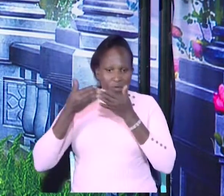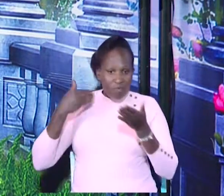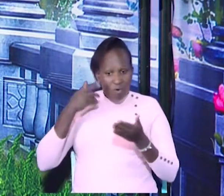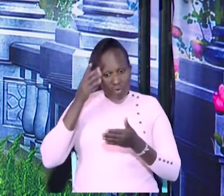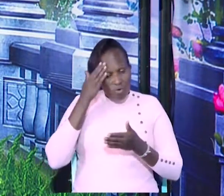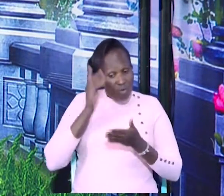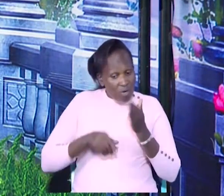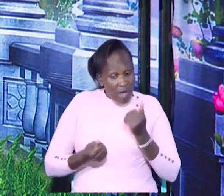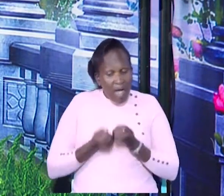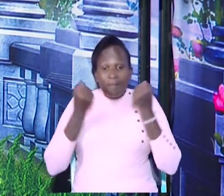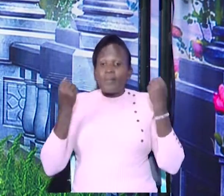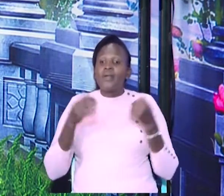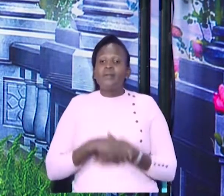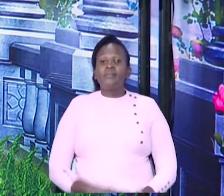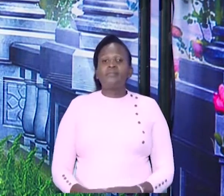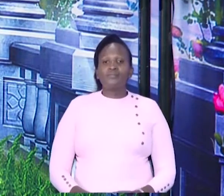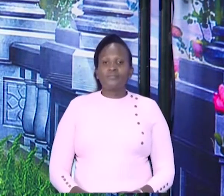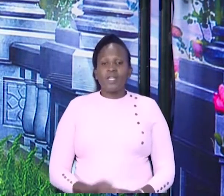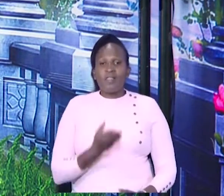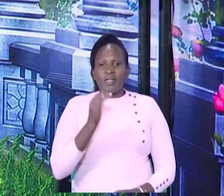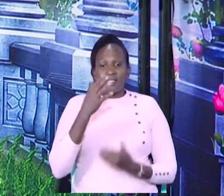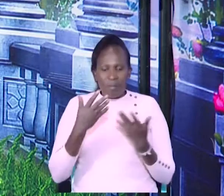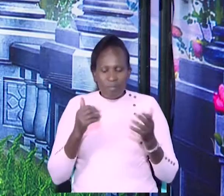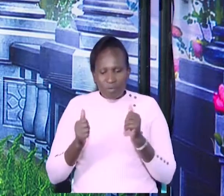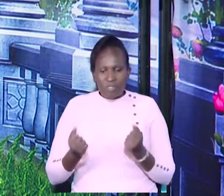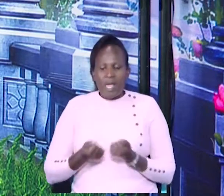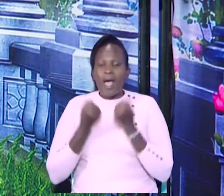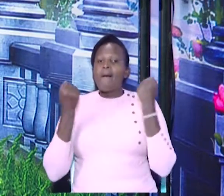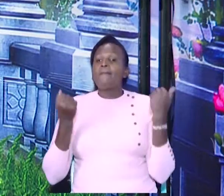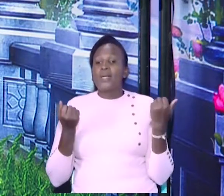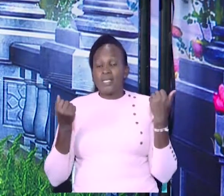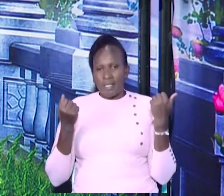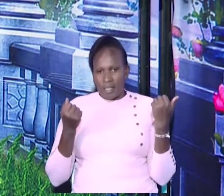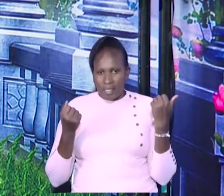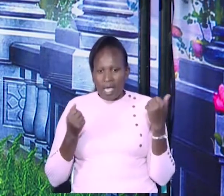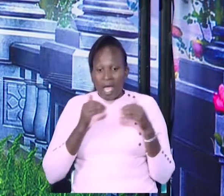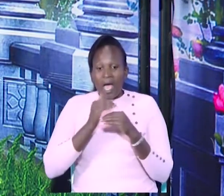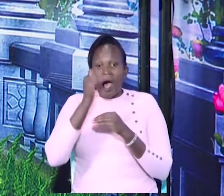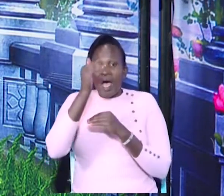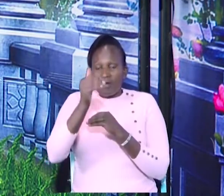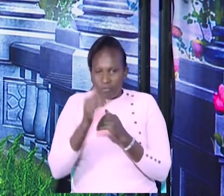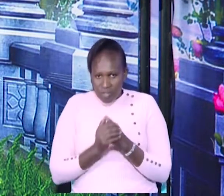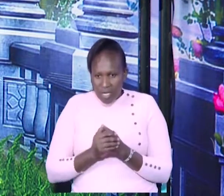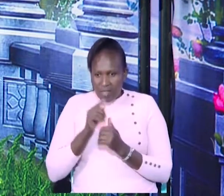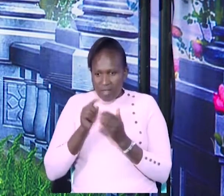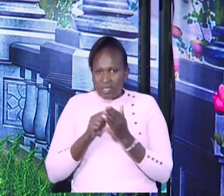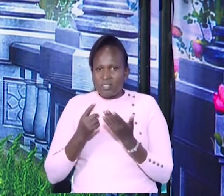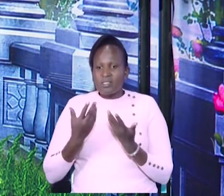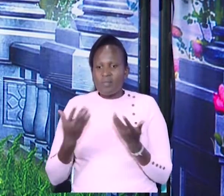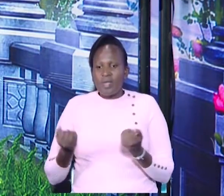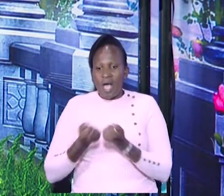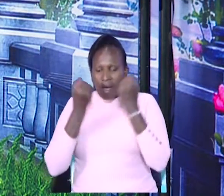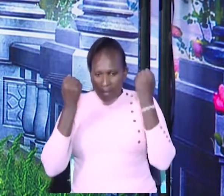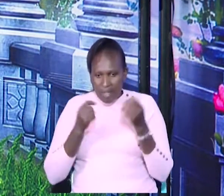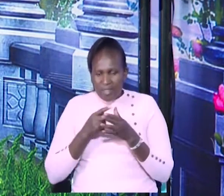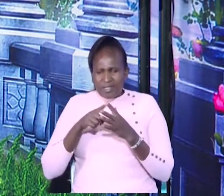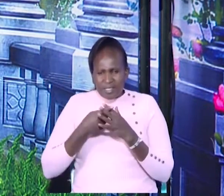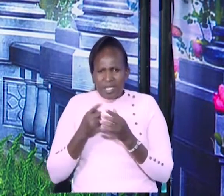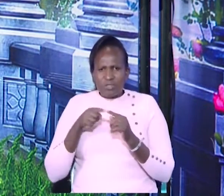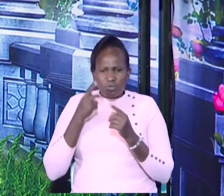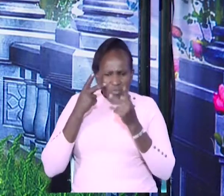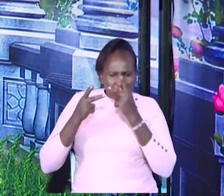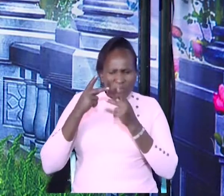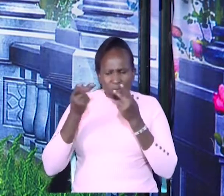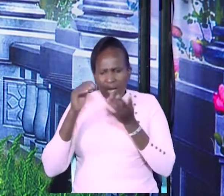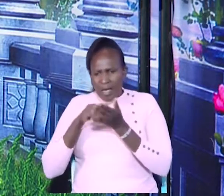what happened? There is something that happened. Baada ya hiyo picha venye tumeona, ameanza sasa